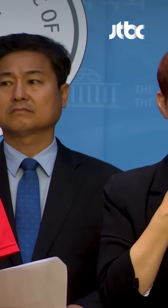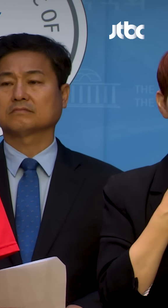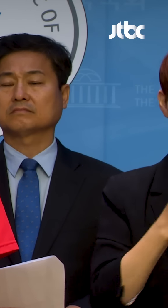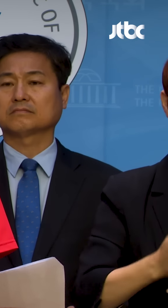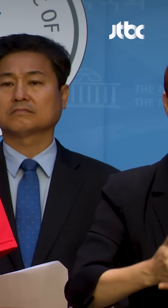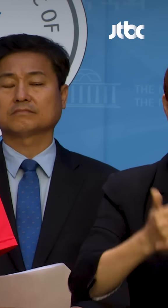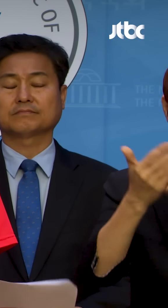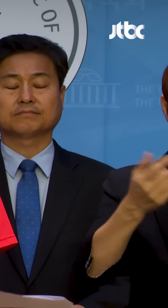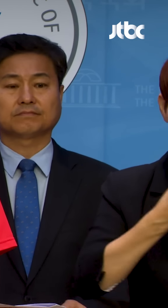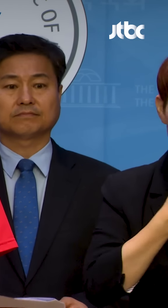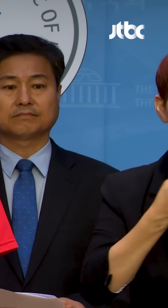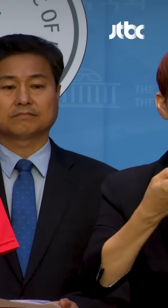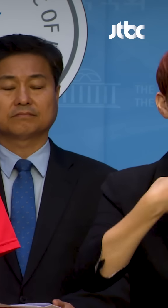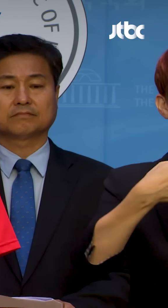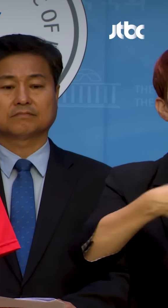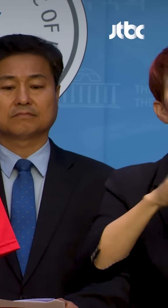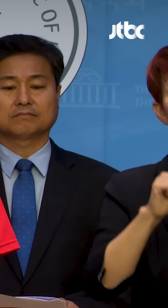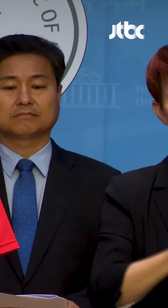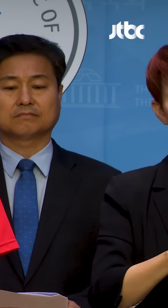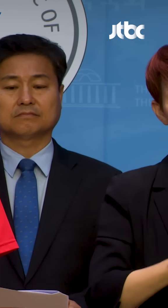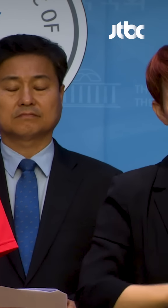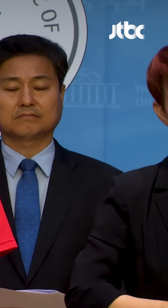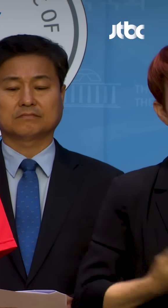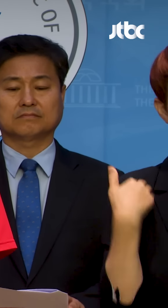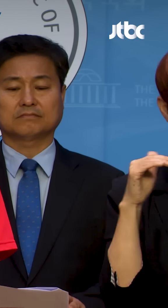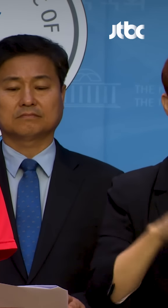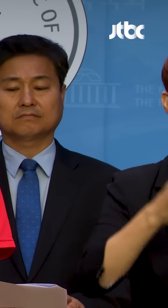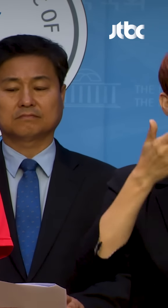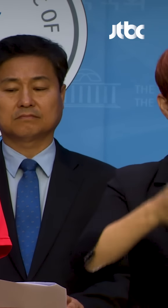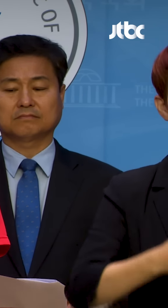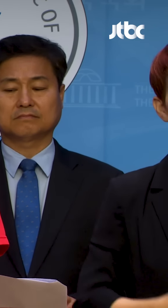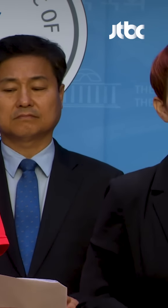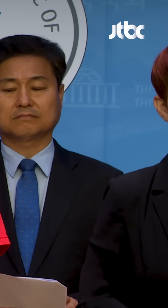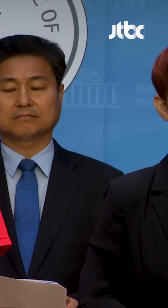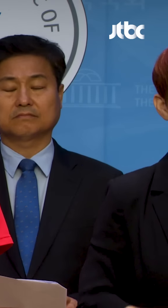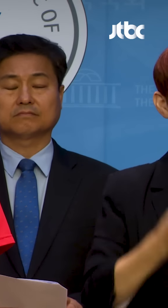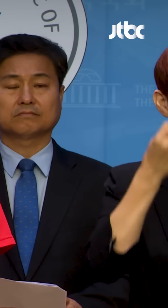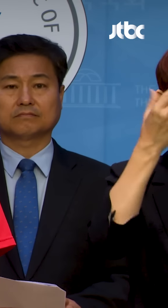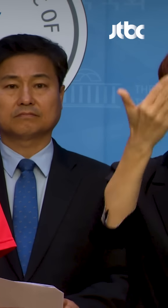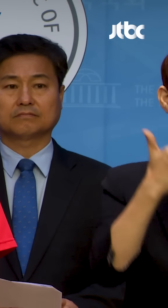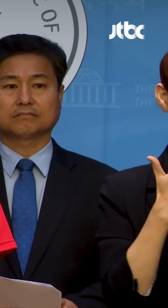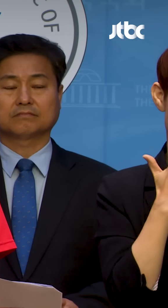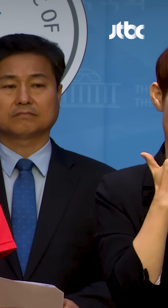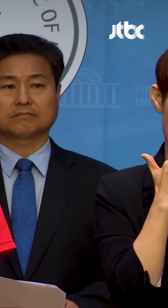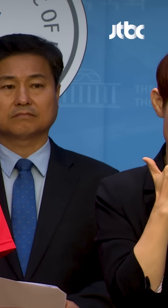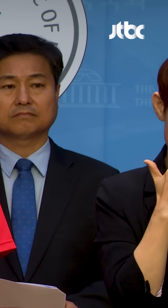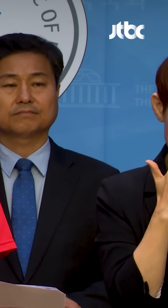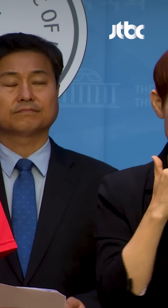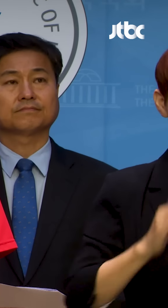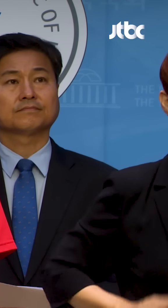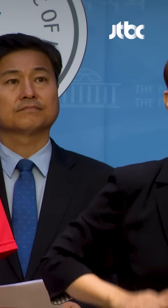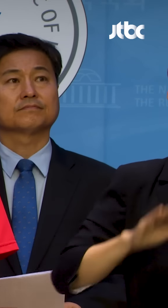받들고자 했던 그 시절로 돌아가 주십시오. 9개월을 애타게 기다려온